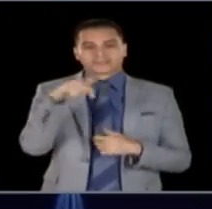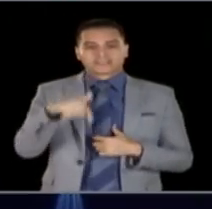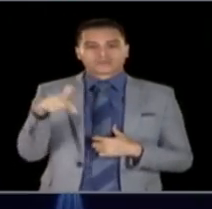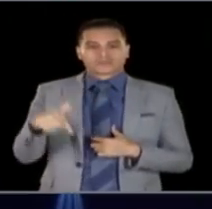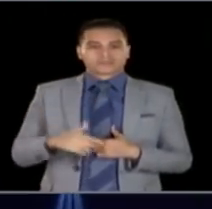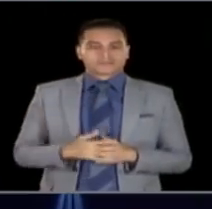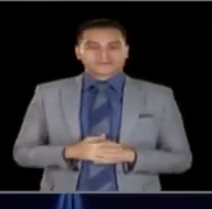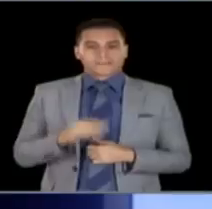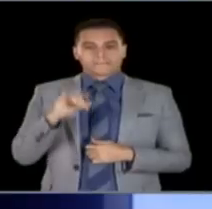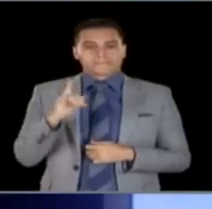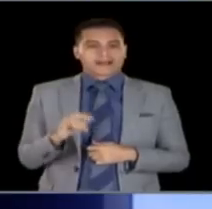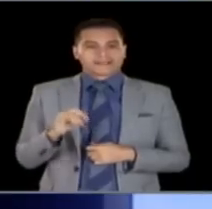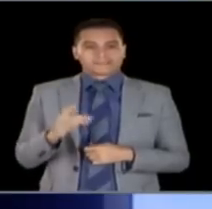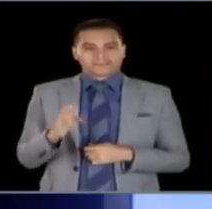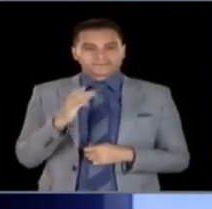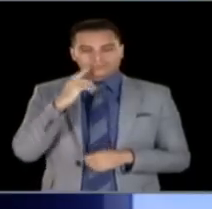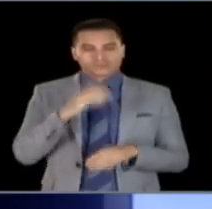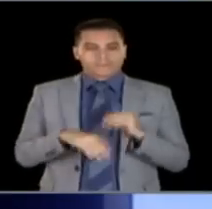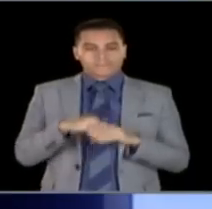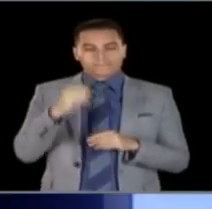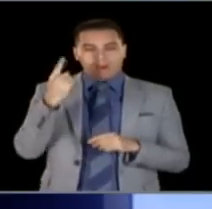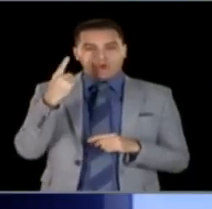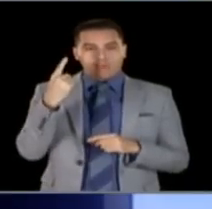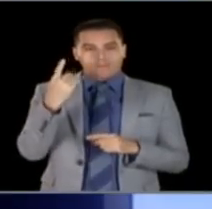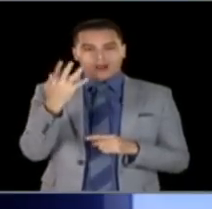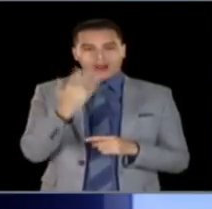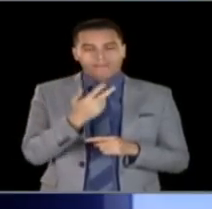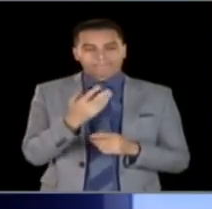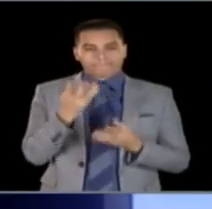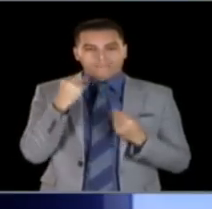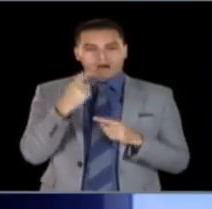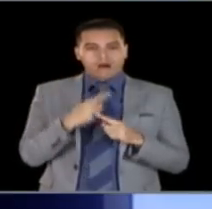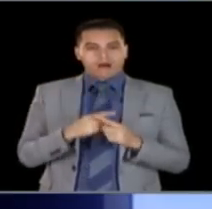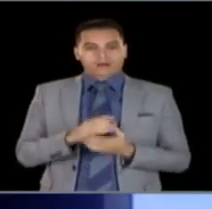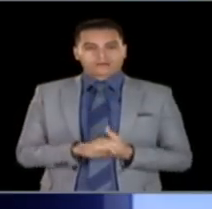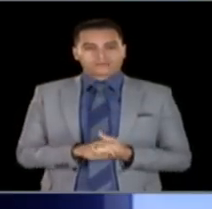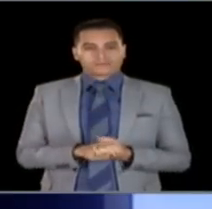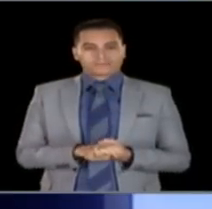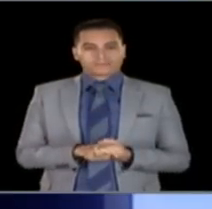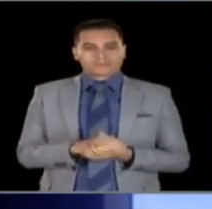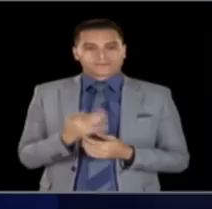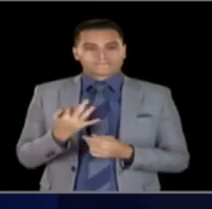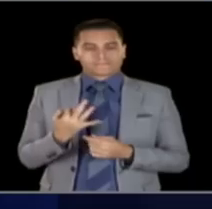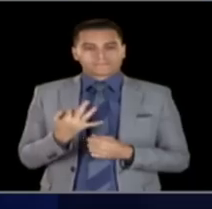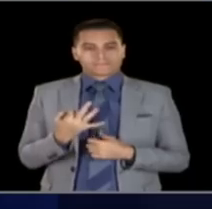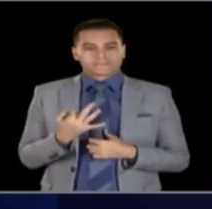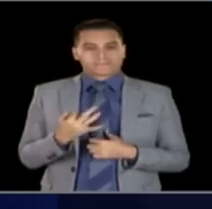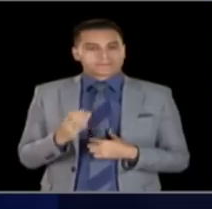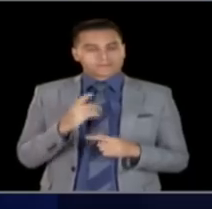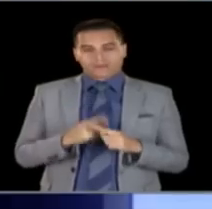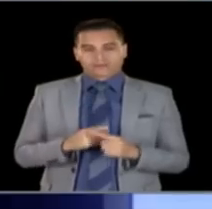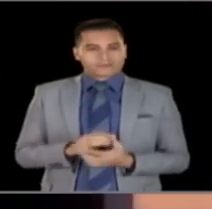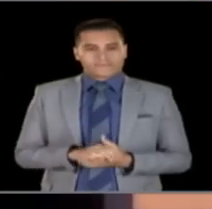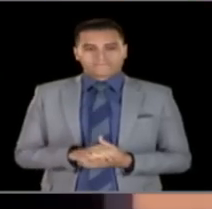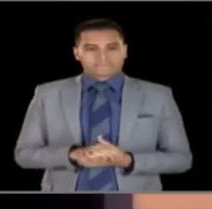1966. مريم، في كم معلومة خاطئة بالنص في الصورة؟ أعتقد 3.